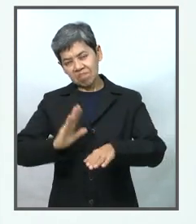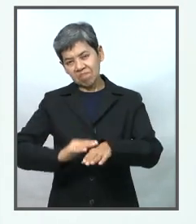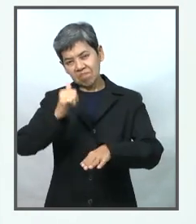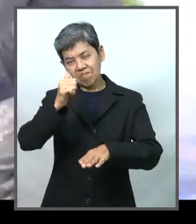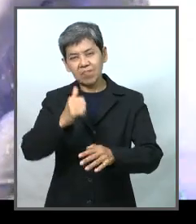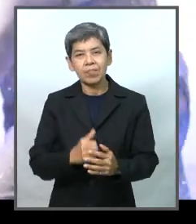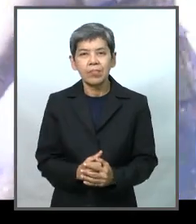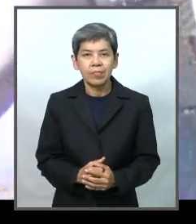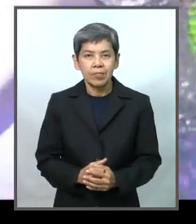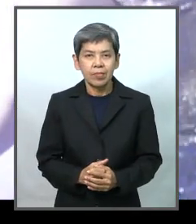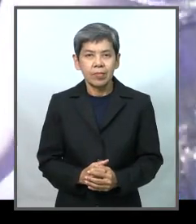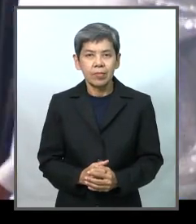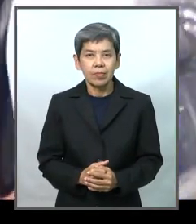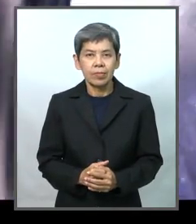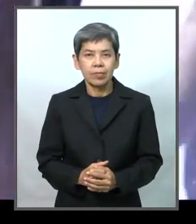มากขึ้นครับ